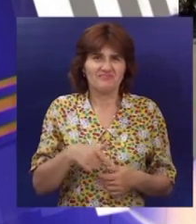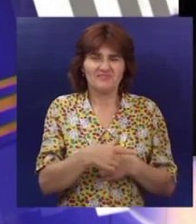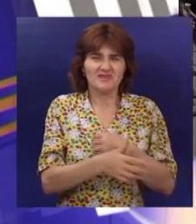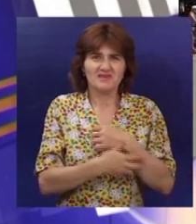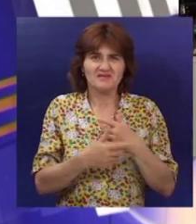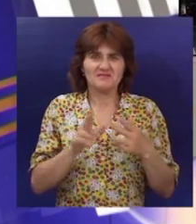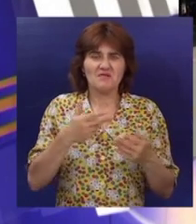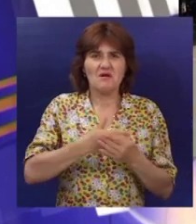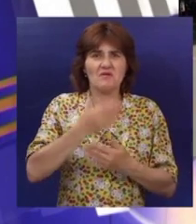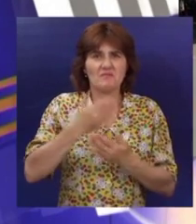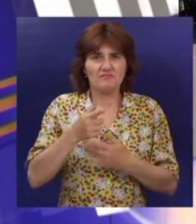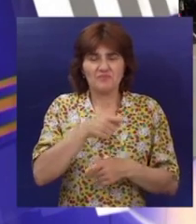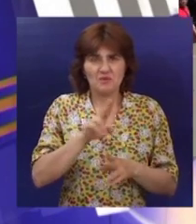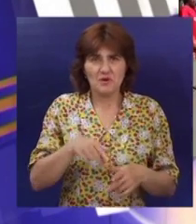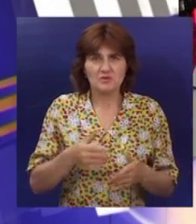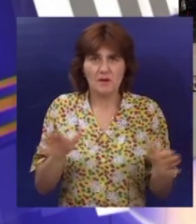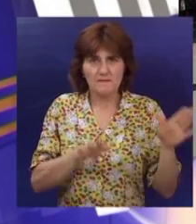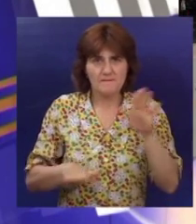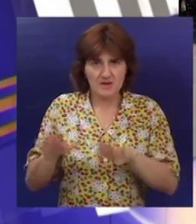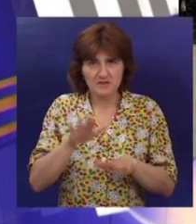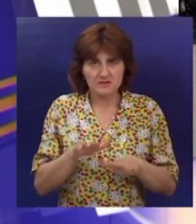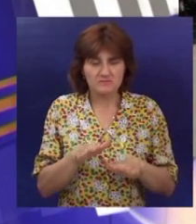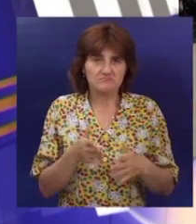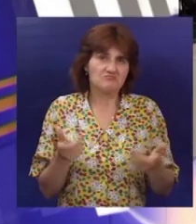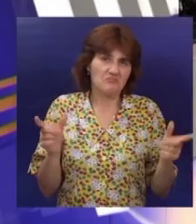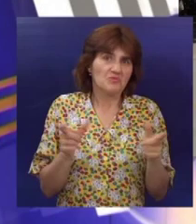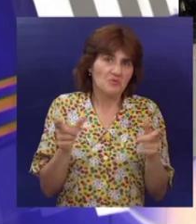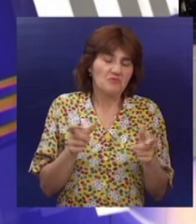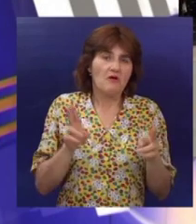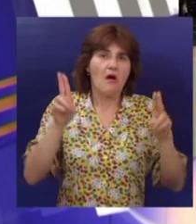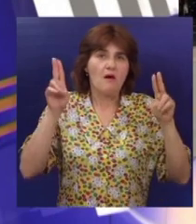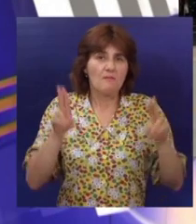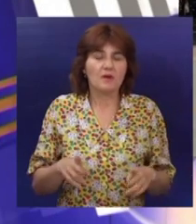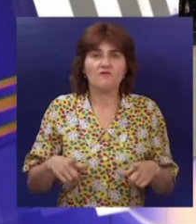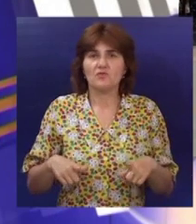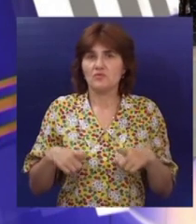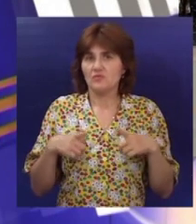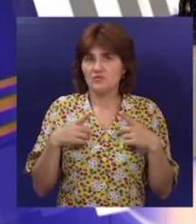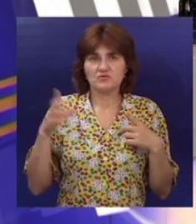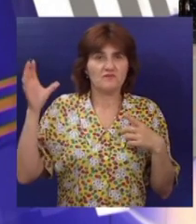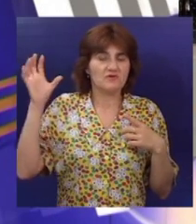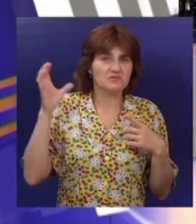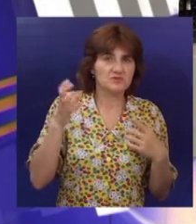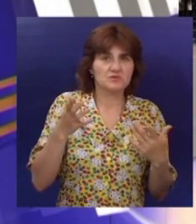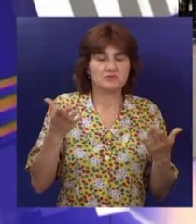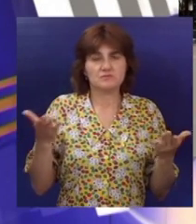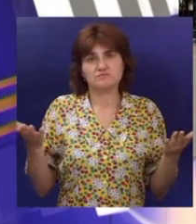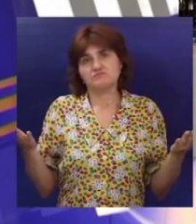neka. Može da se ode na prozivku radi neke rekreacije i to je to. A ovako,